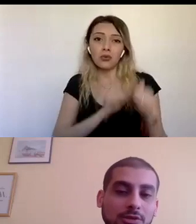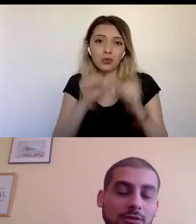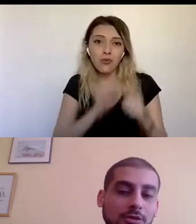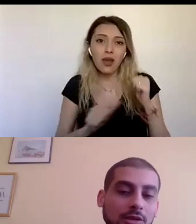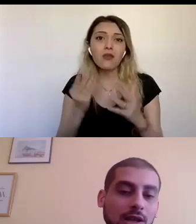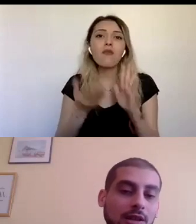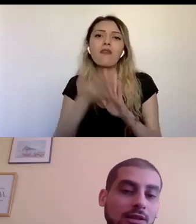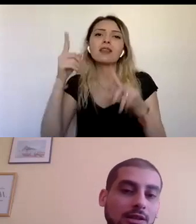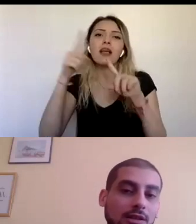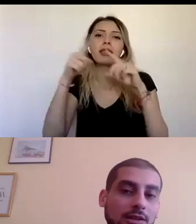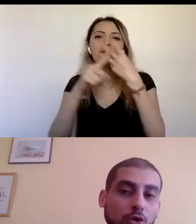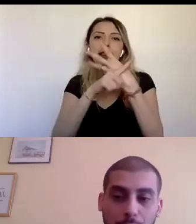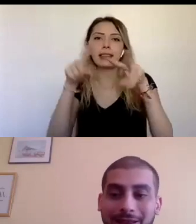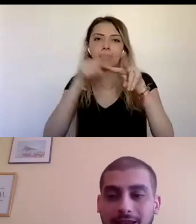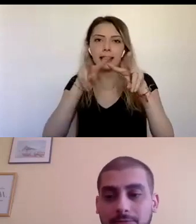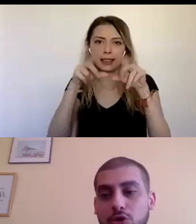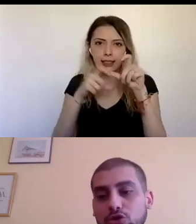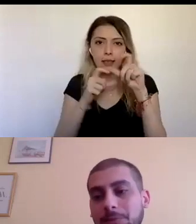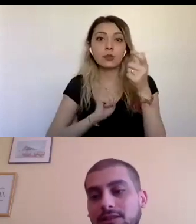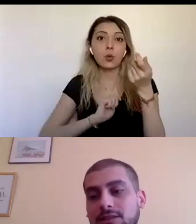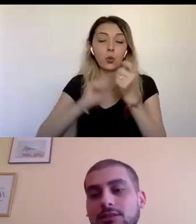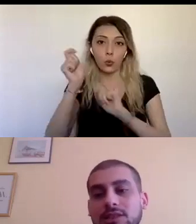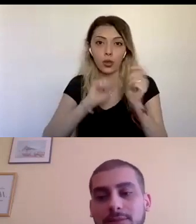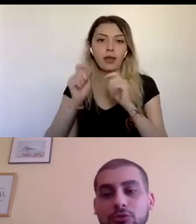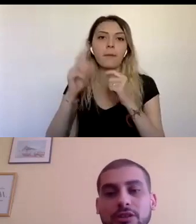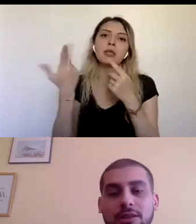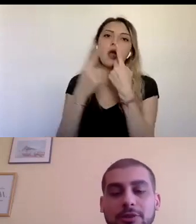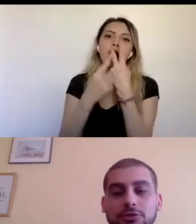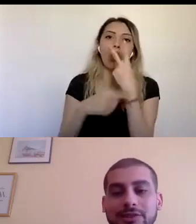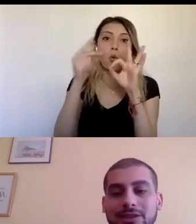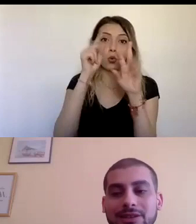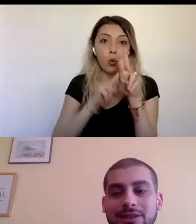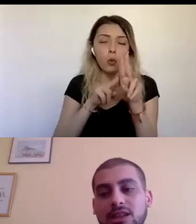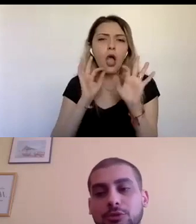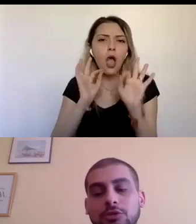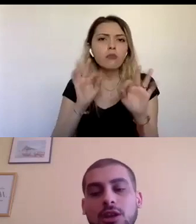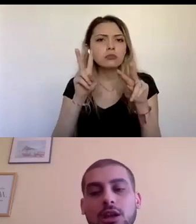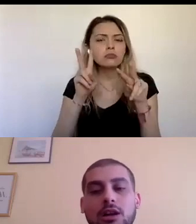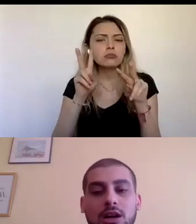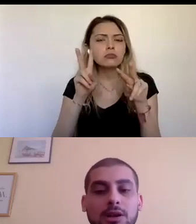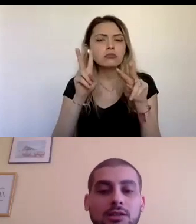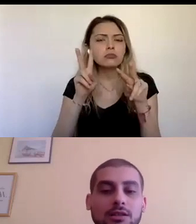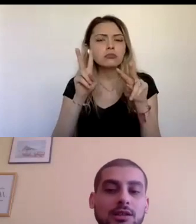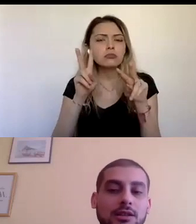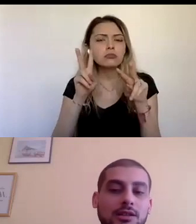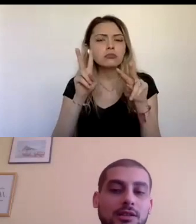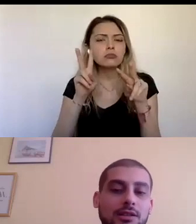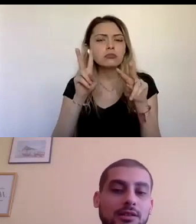uygulaması kullanılıyor. YÖK bile birçok toplantısını Teams üzerinden, Microsoft Teams üzerinden yapıyor. Ama